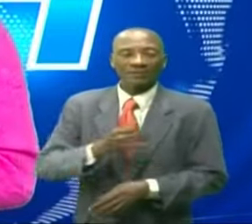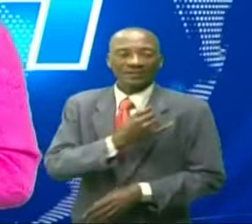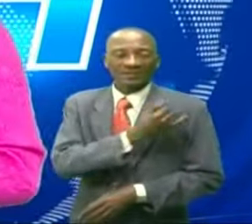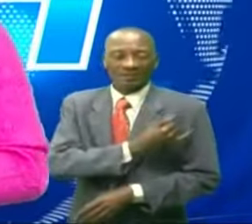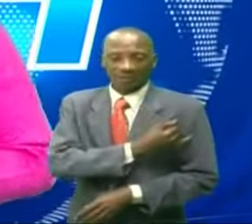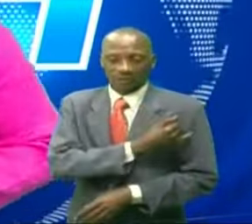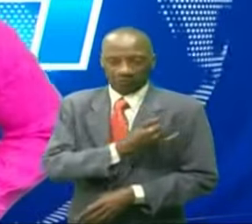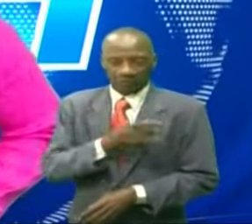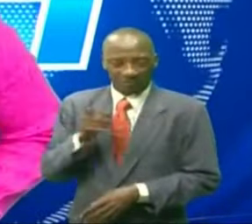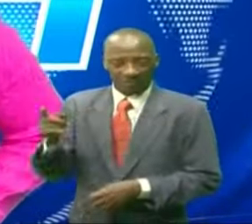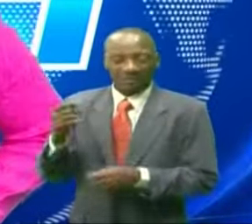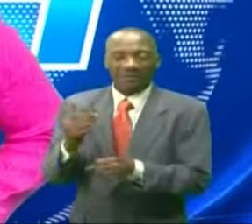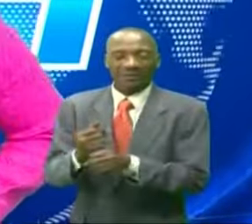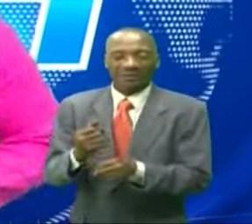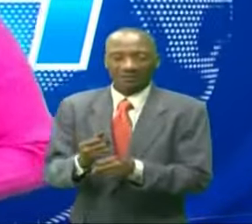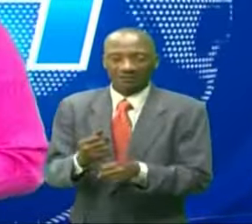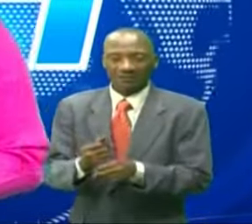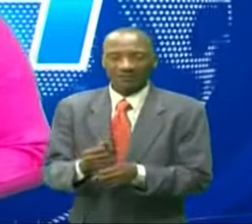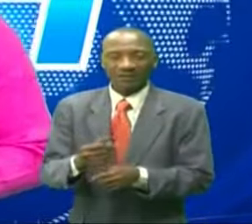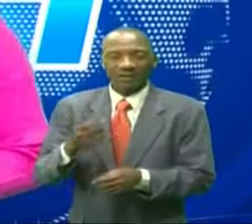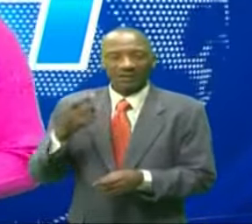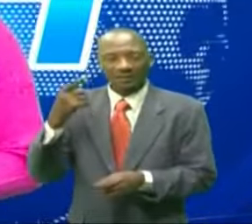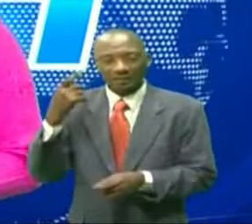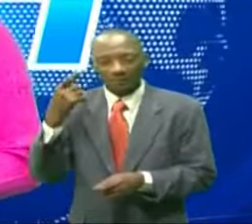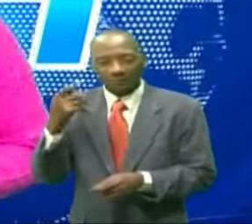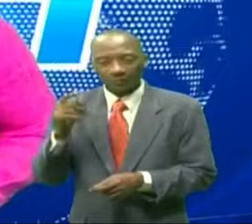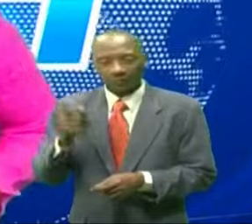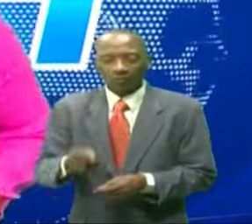de modernisation et d'agrandissement